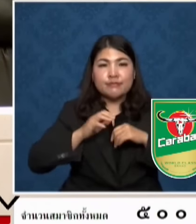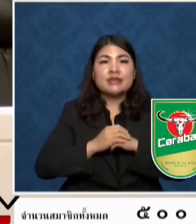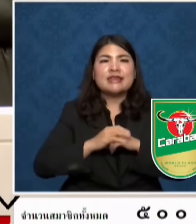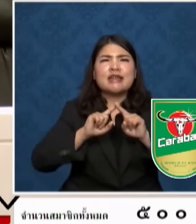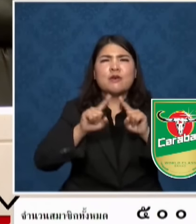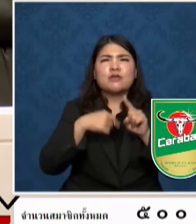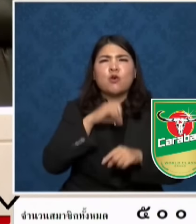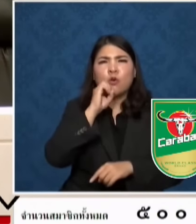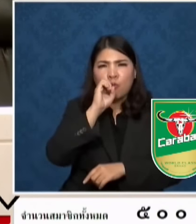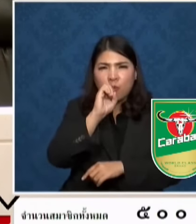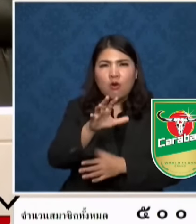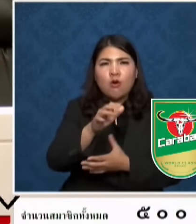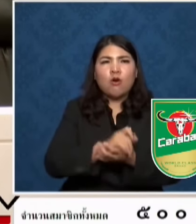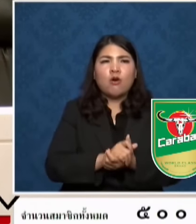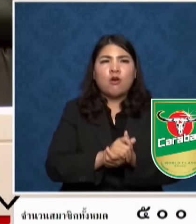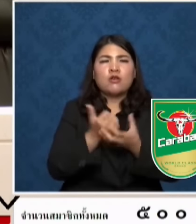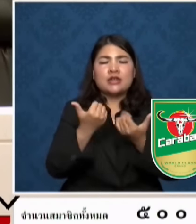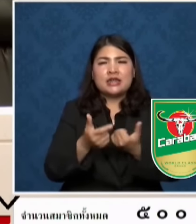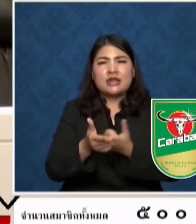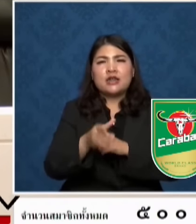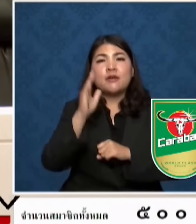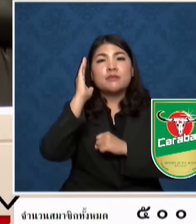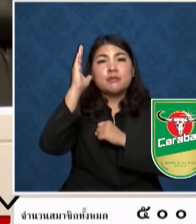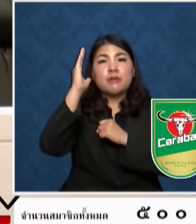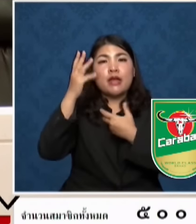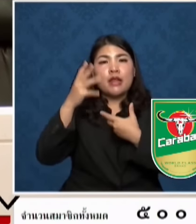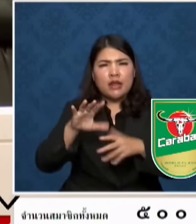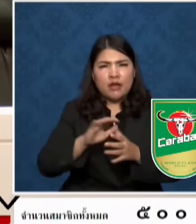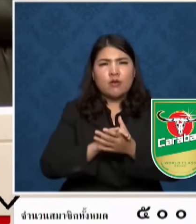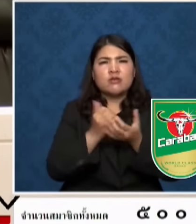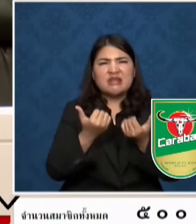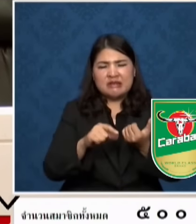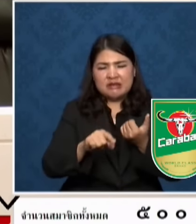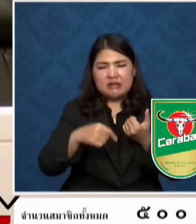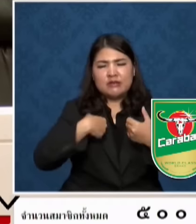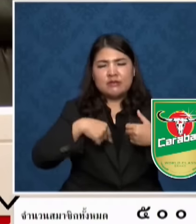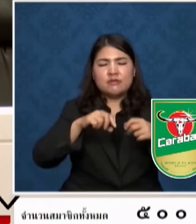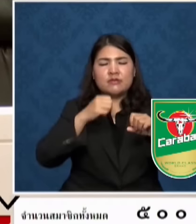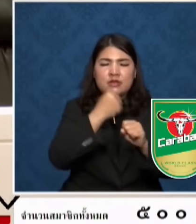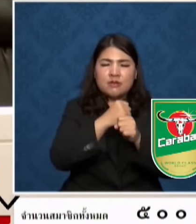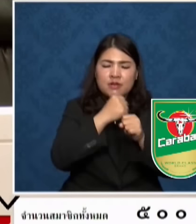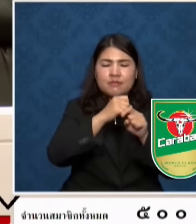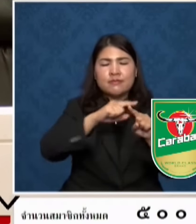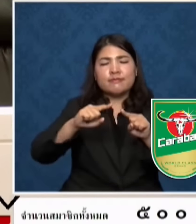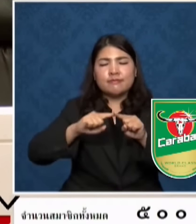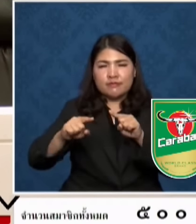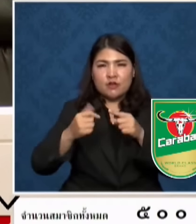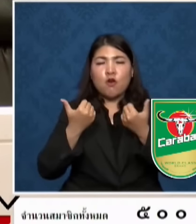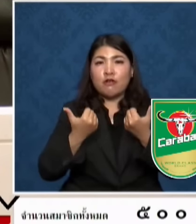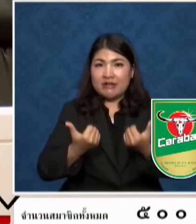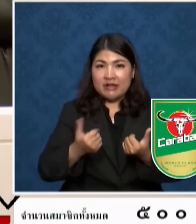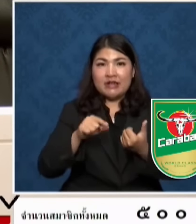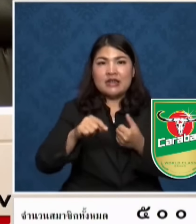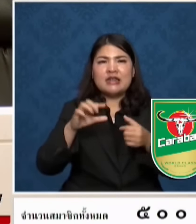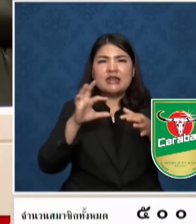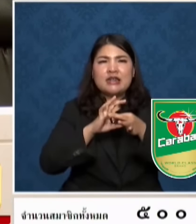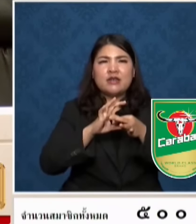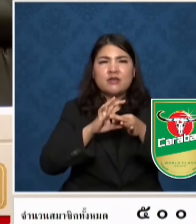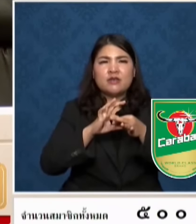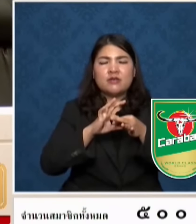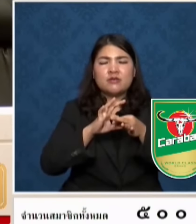ไม่ถูกขั้นตอนดังนั้นขอให้รออีกไม่นานไม่อยากให้คาดดาวกันไปต่างๆนานานะครับผิดมาก็มีหน้าแตกอีกขอให้รอม